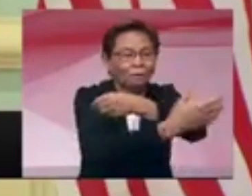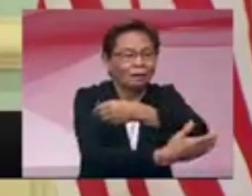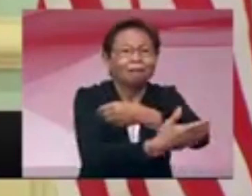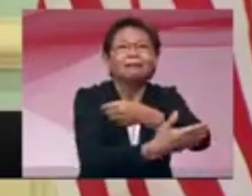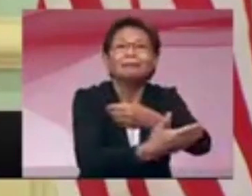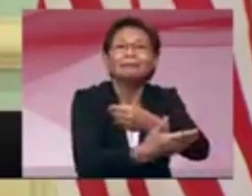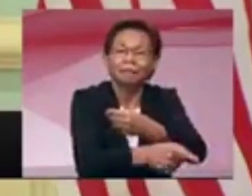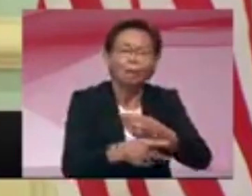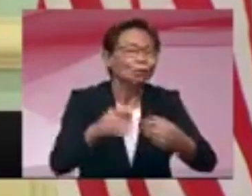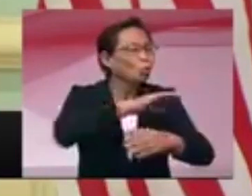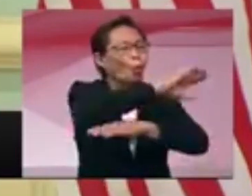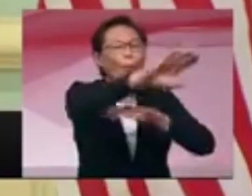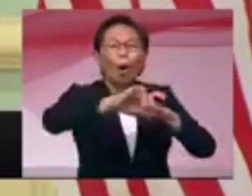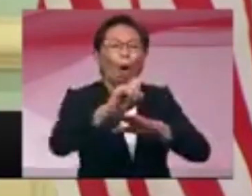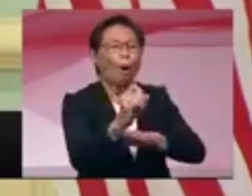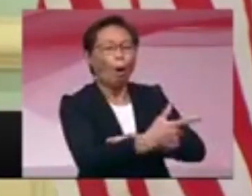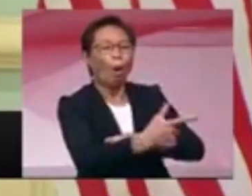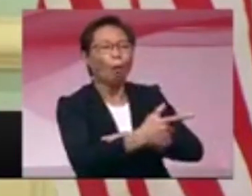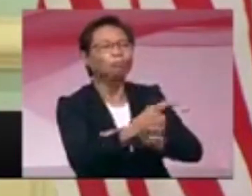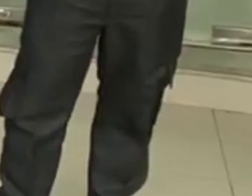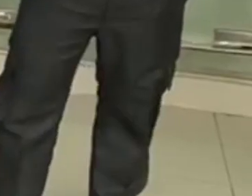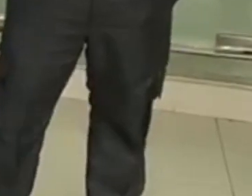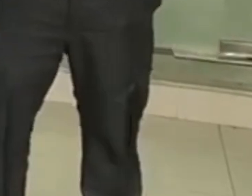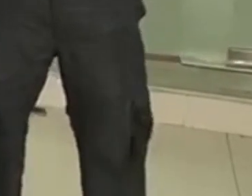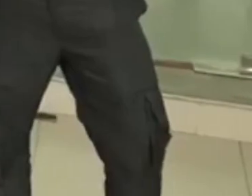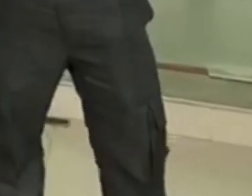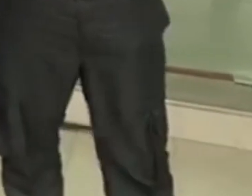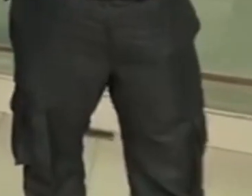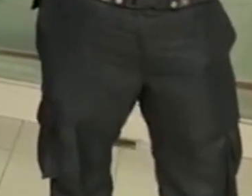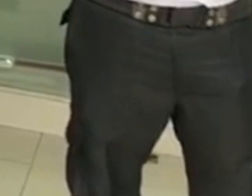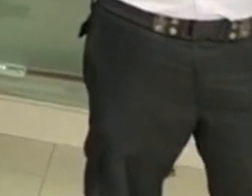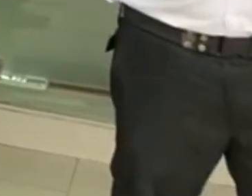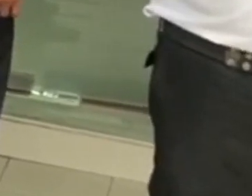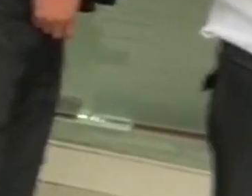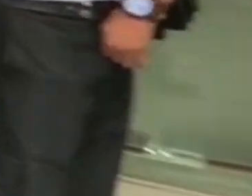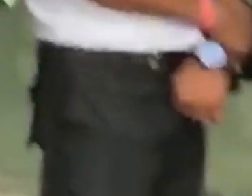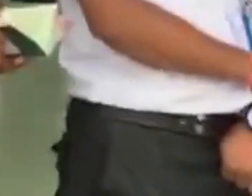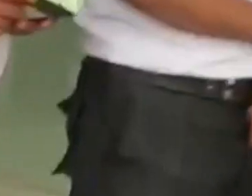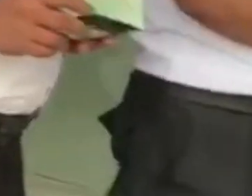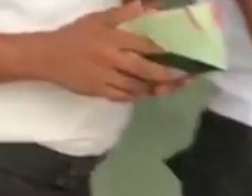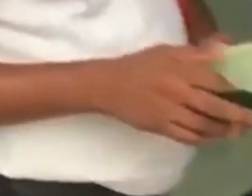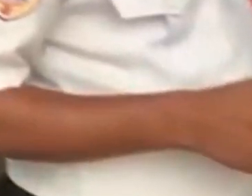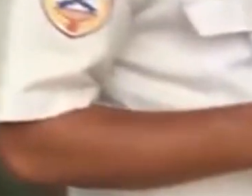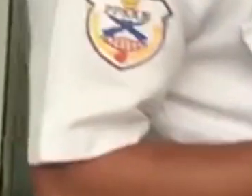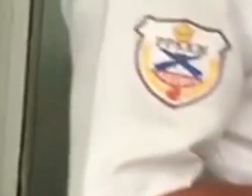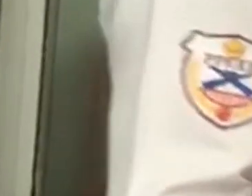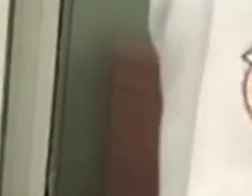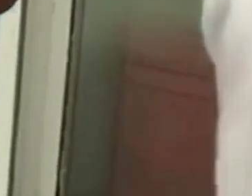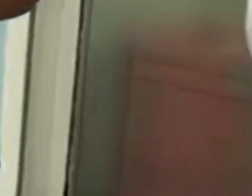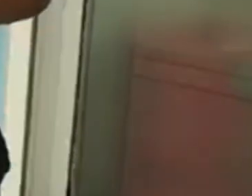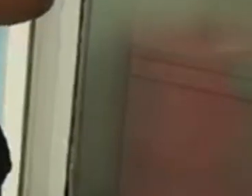saringan, semua kita saring di wilayah Persekutuan dan Selangor. Kita buat saringan pekerja-pekerja asing ini untuk memastikan mereka